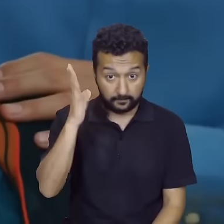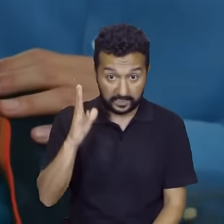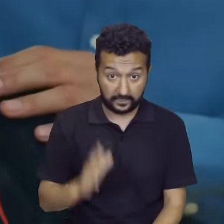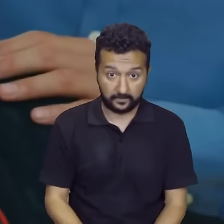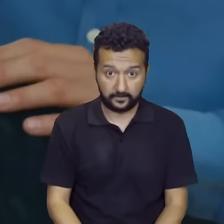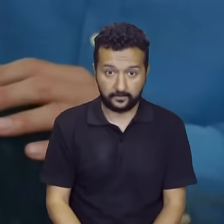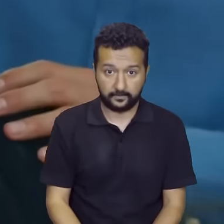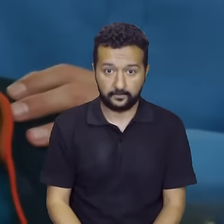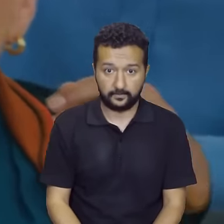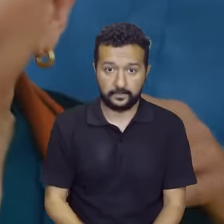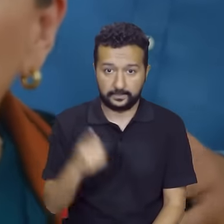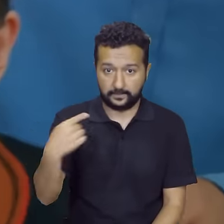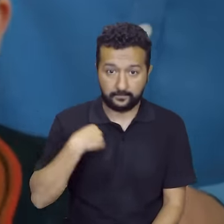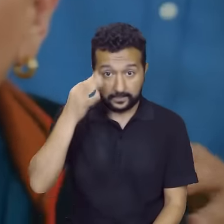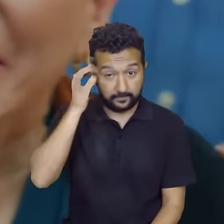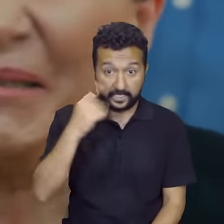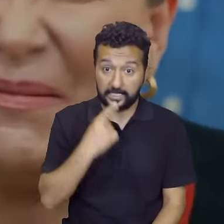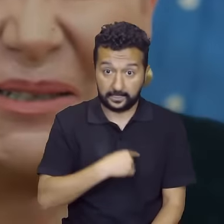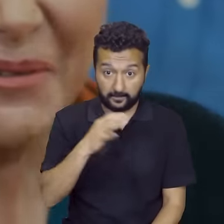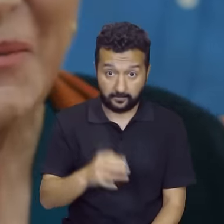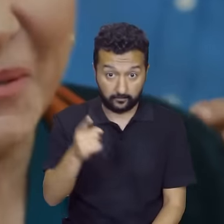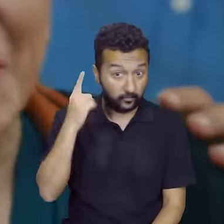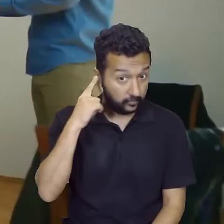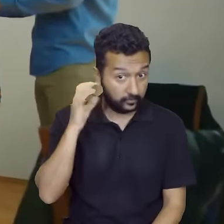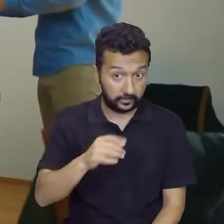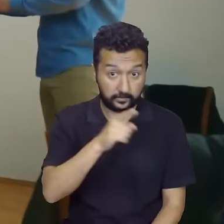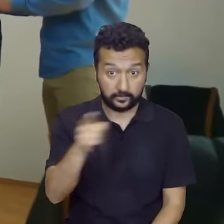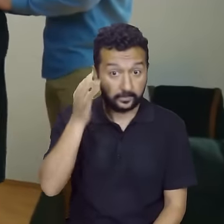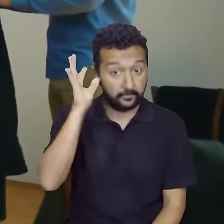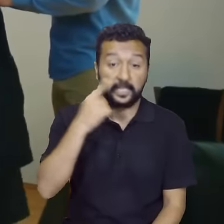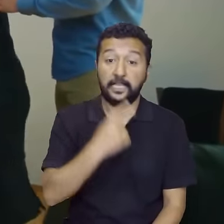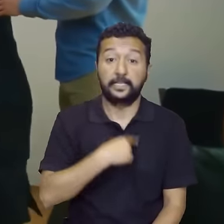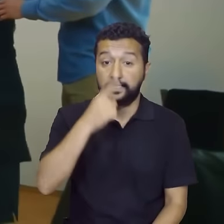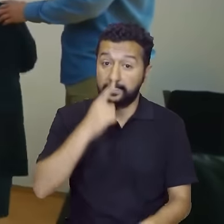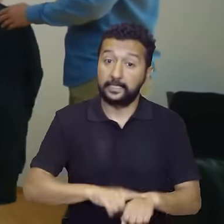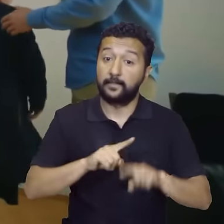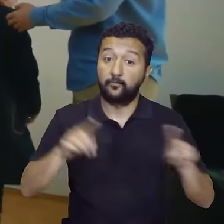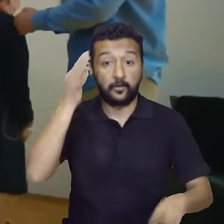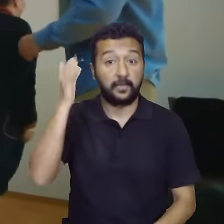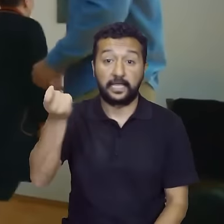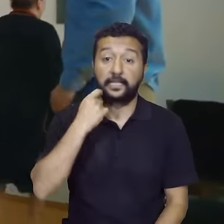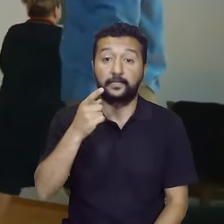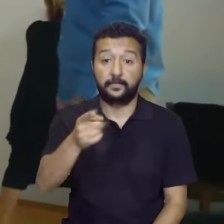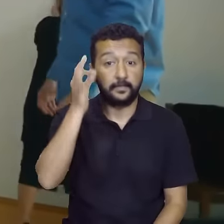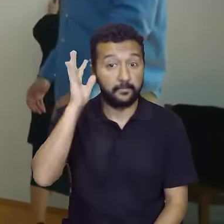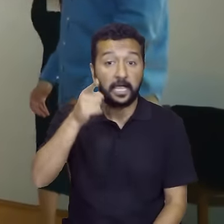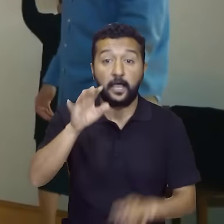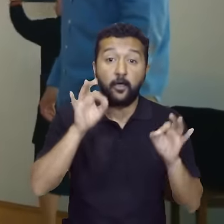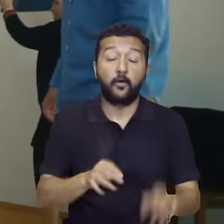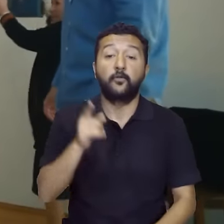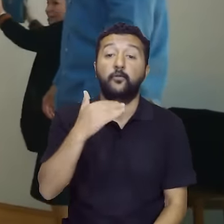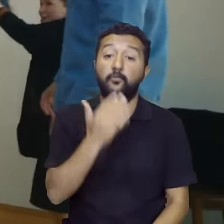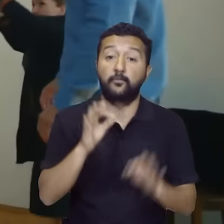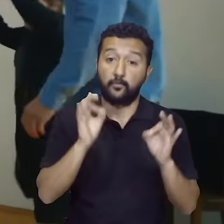Manyak. Sen bana manyak dedin öyle mi? Duydunuz mu? Bana manyak dedi, inanmıyorum. Bana manyak dedi. Manyak öyle